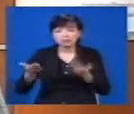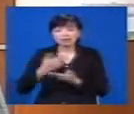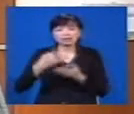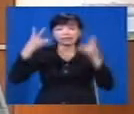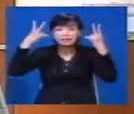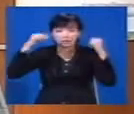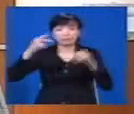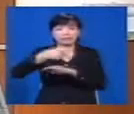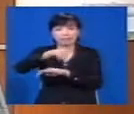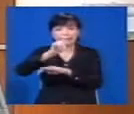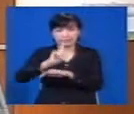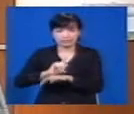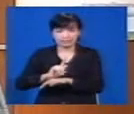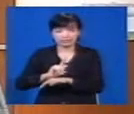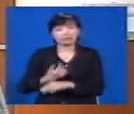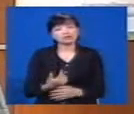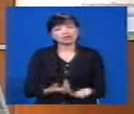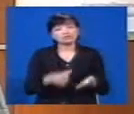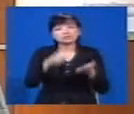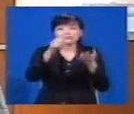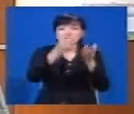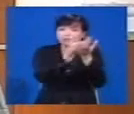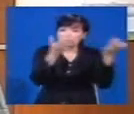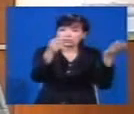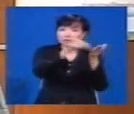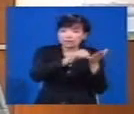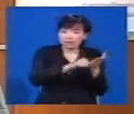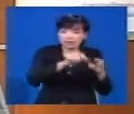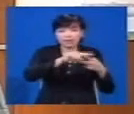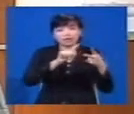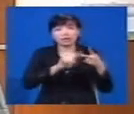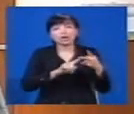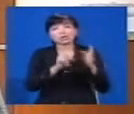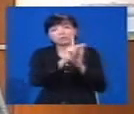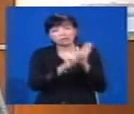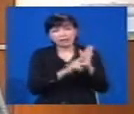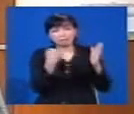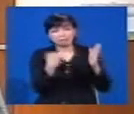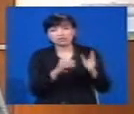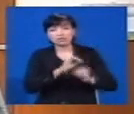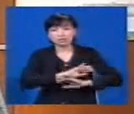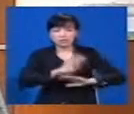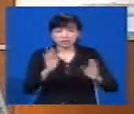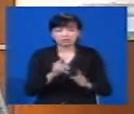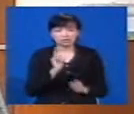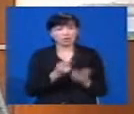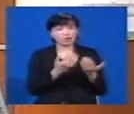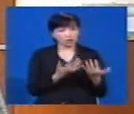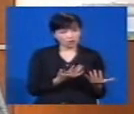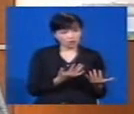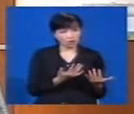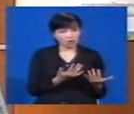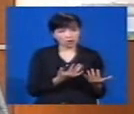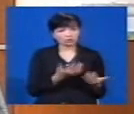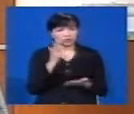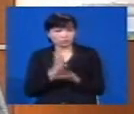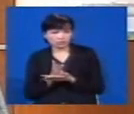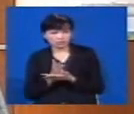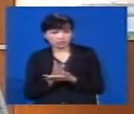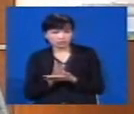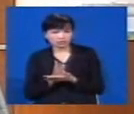จะแก้รัฐธรรมนูญก็ตามนิรโทษกรรมก็ตามเนี่ยจะรอหรือจะไม่รอจะยับยั้งหรือไม่ยับยั้งนะ ครับ แต่ผม